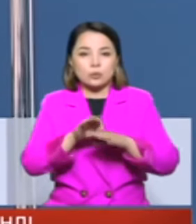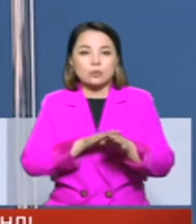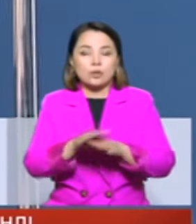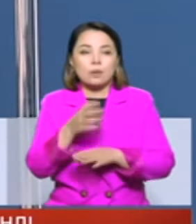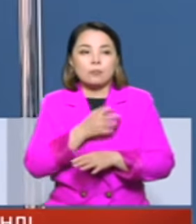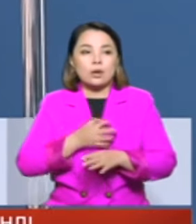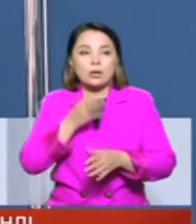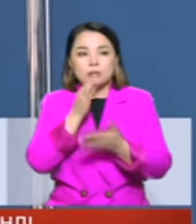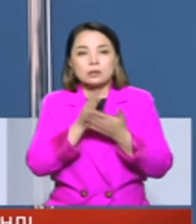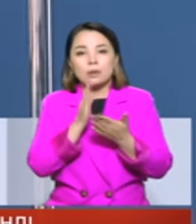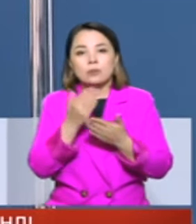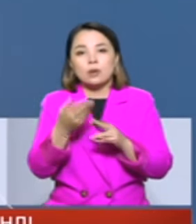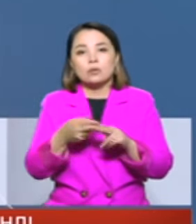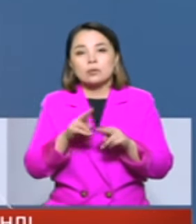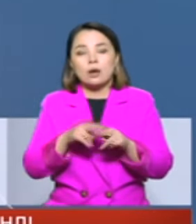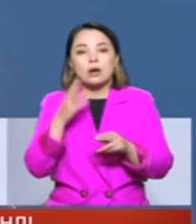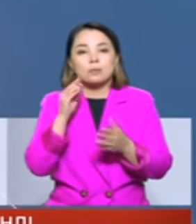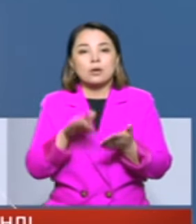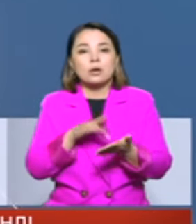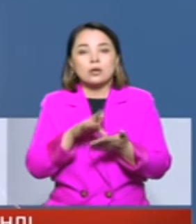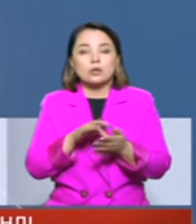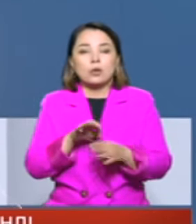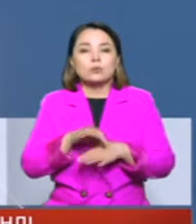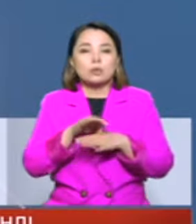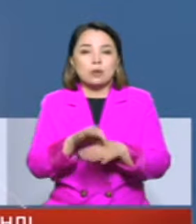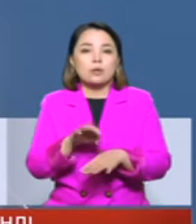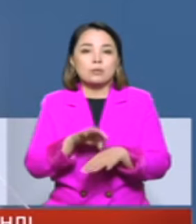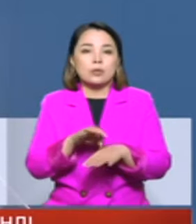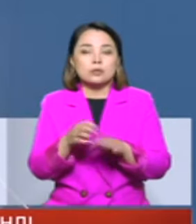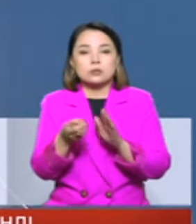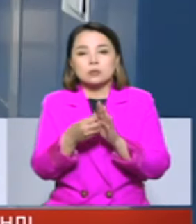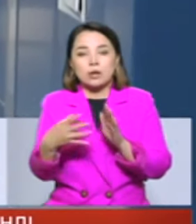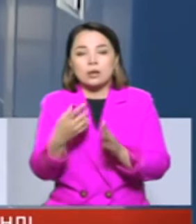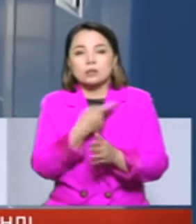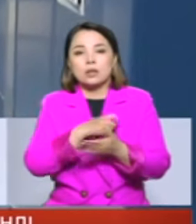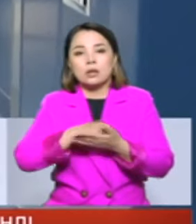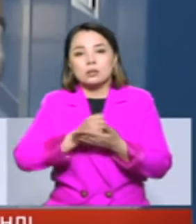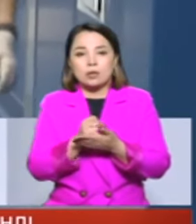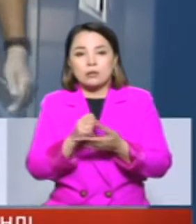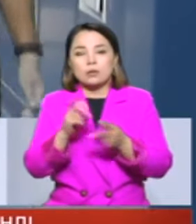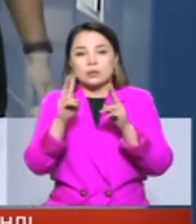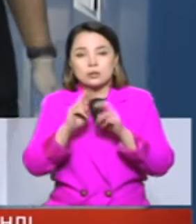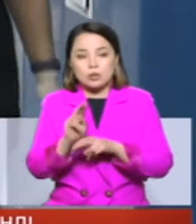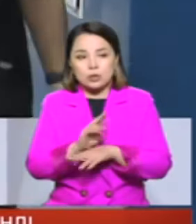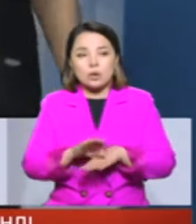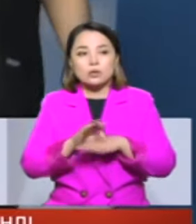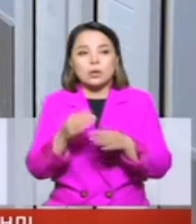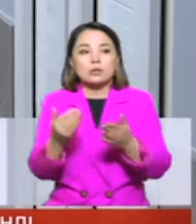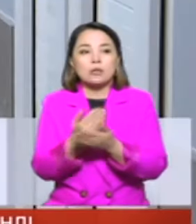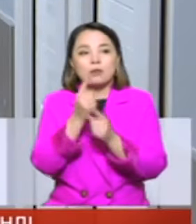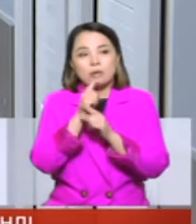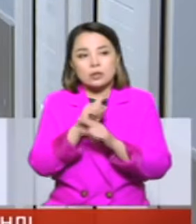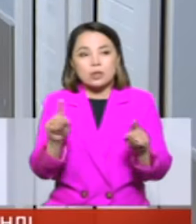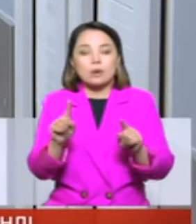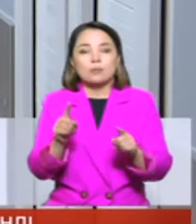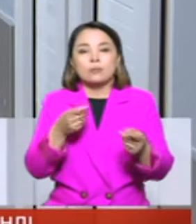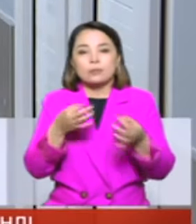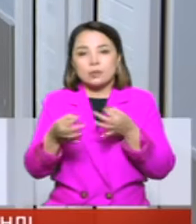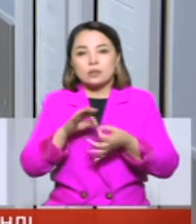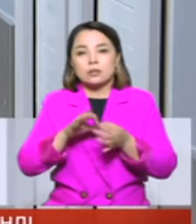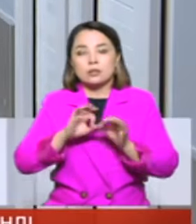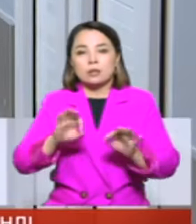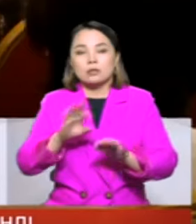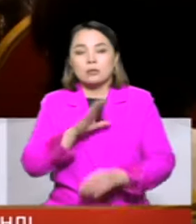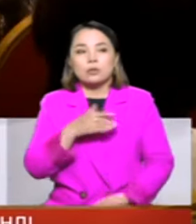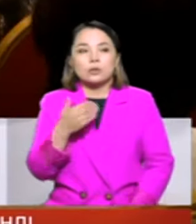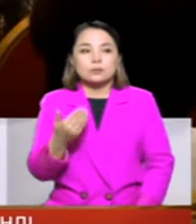аса маңызды. Бұл туралы Алматыда өткен онкологиялық ауруларды диагностикалау мен емдеудегі инновация туралы баспасөз мәслихатында